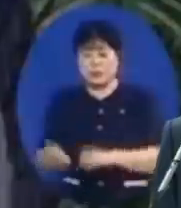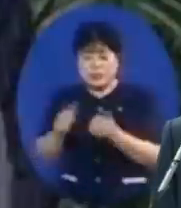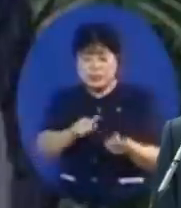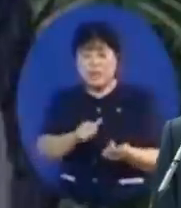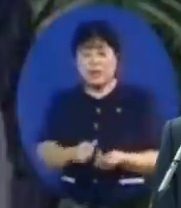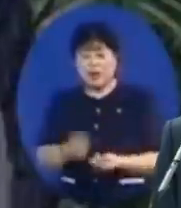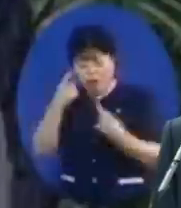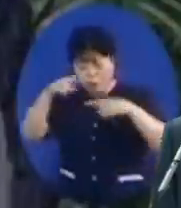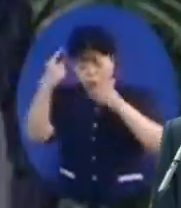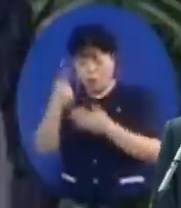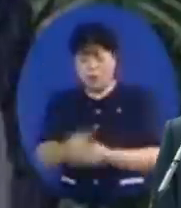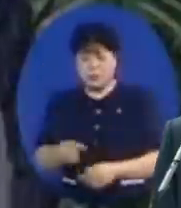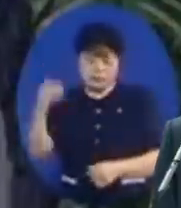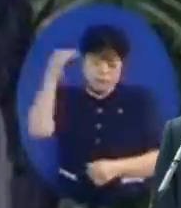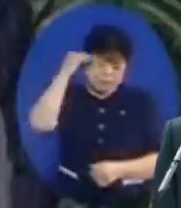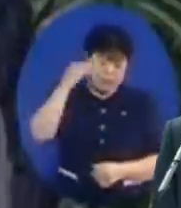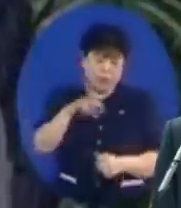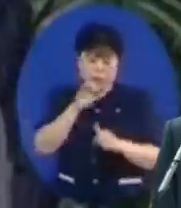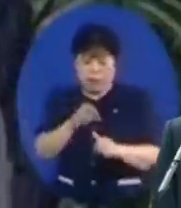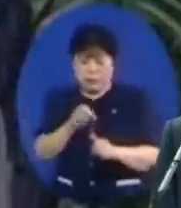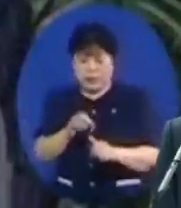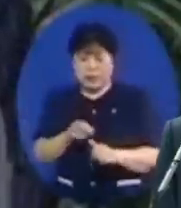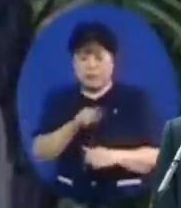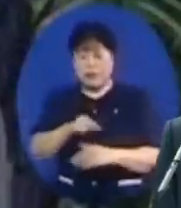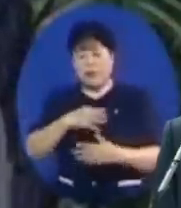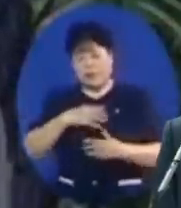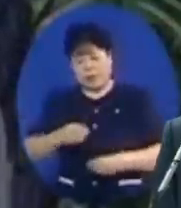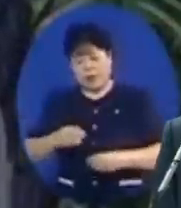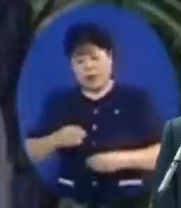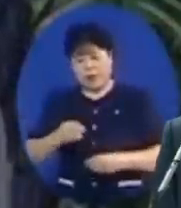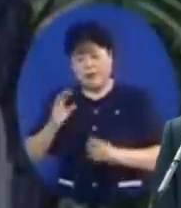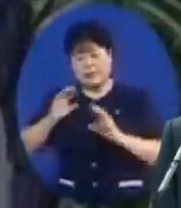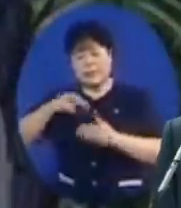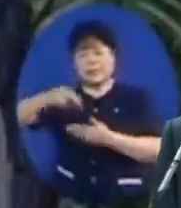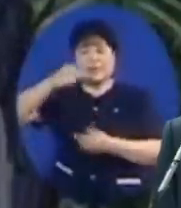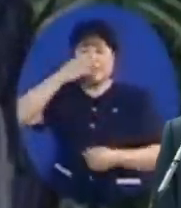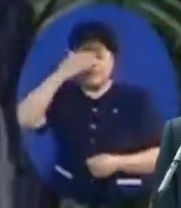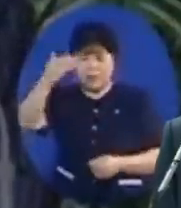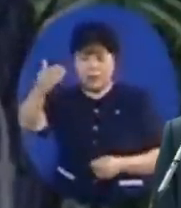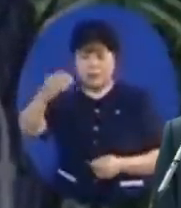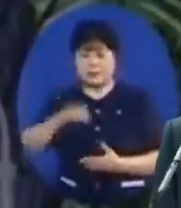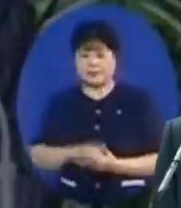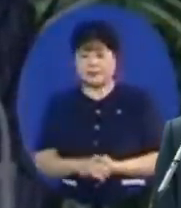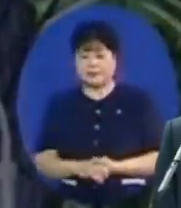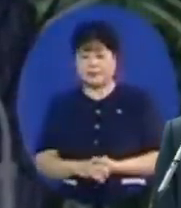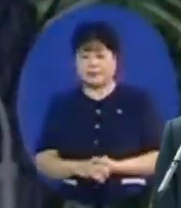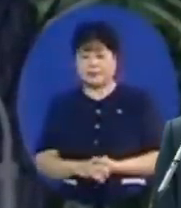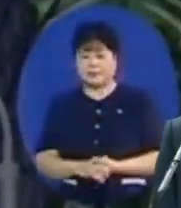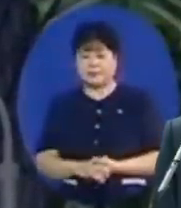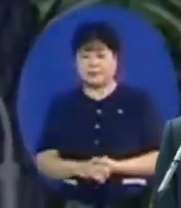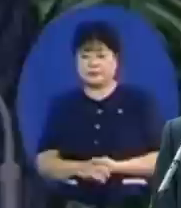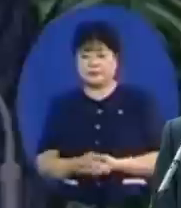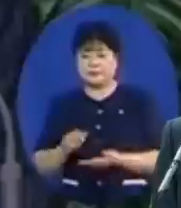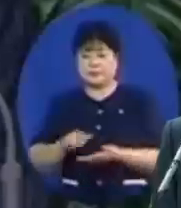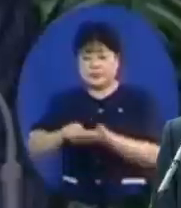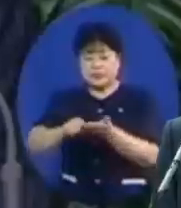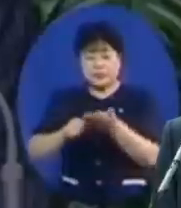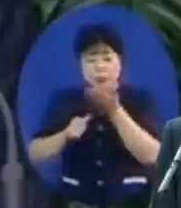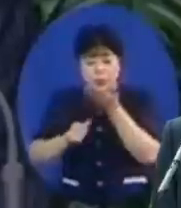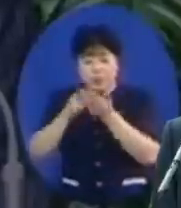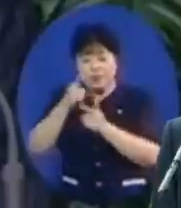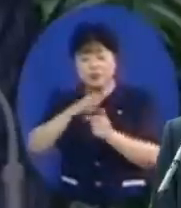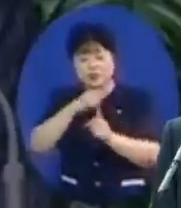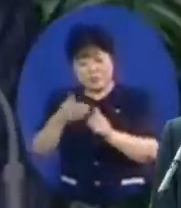와서 여러분에게 협박과 공갈을 하면 마음에 평안하게 천국에 들어갈 수 있는 지우개가 바로